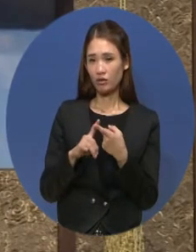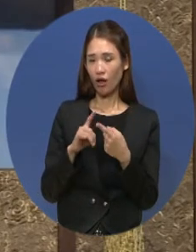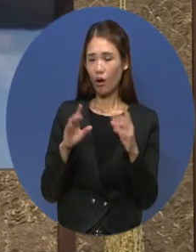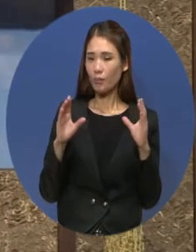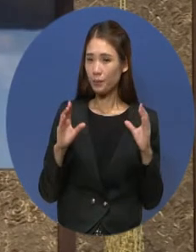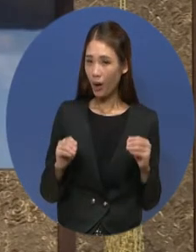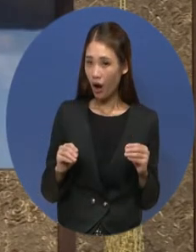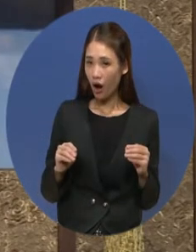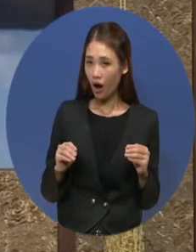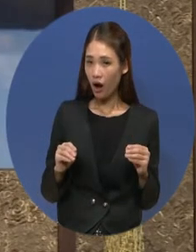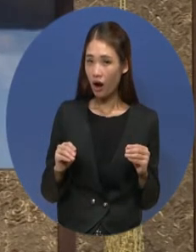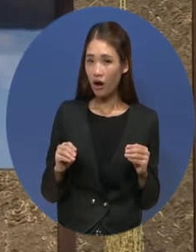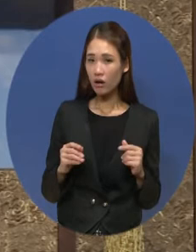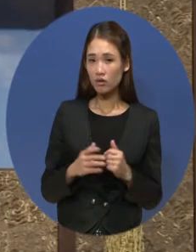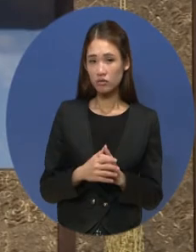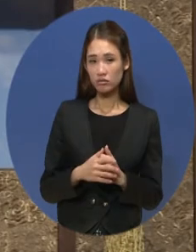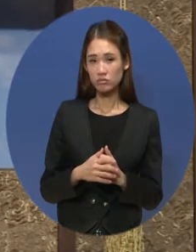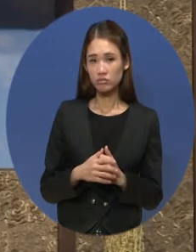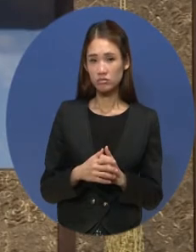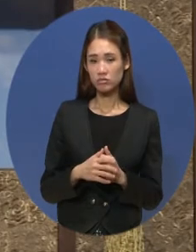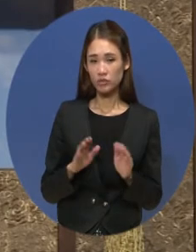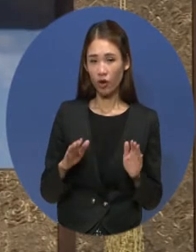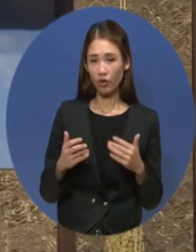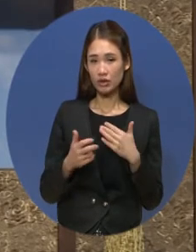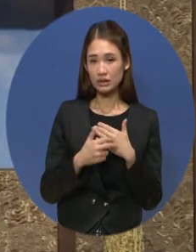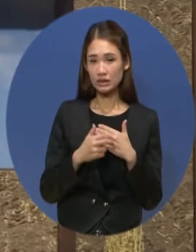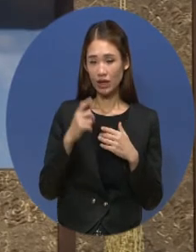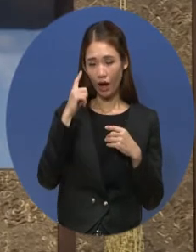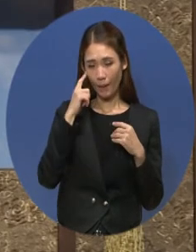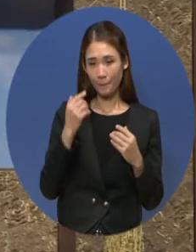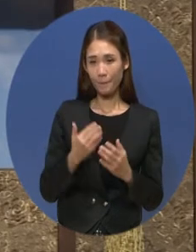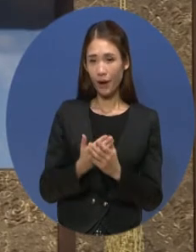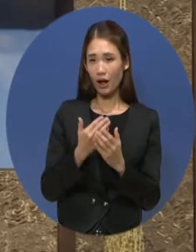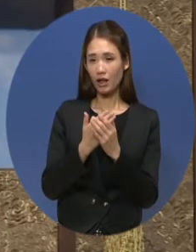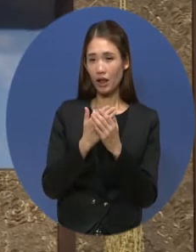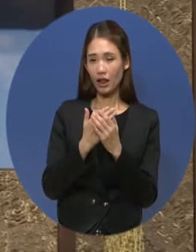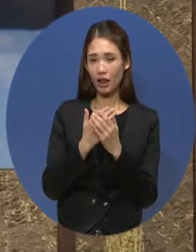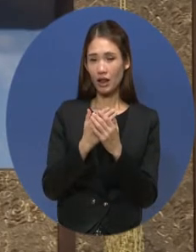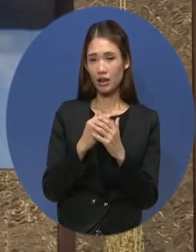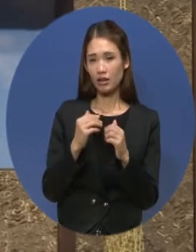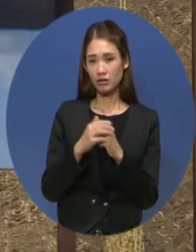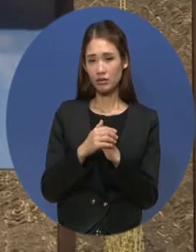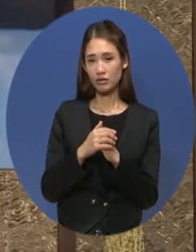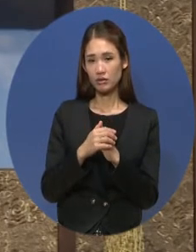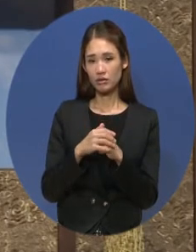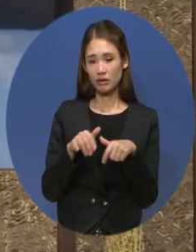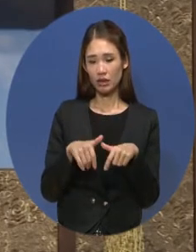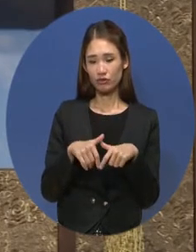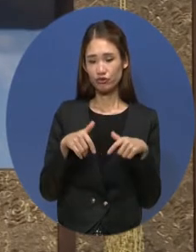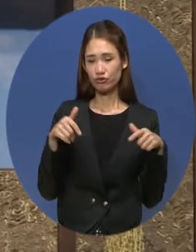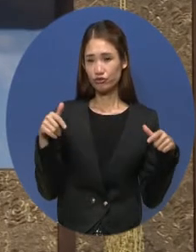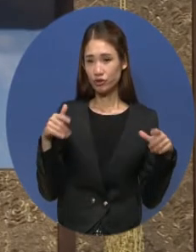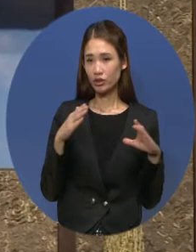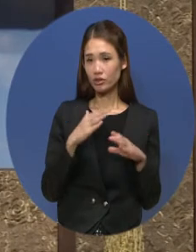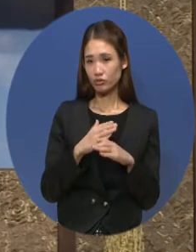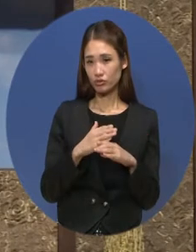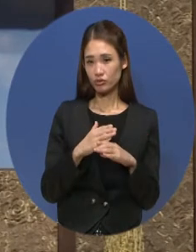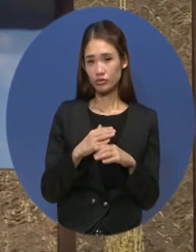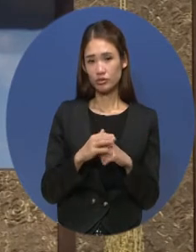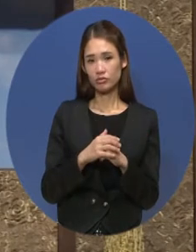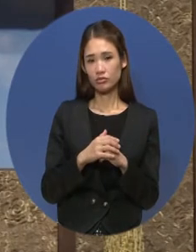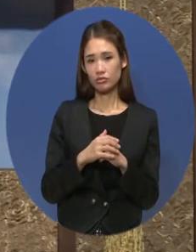거야 예 이 익 지금 의료 의학 의 어떤 발달에 의해서 수명이 계속 늘어 나지 않습니까 그쵸